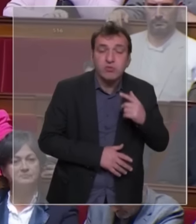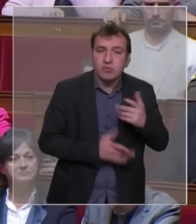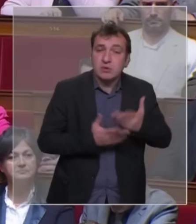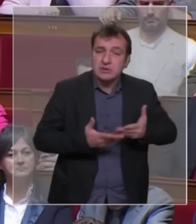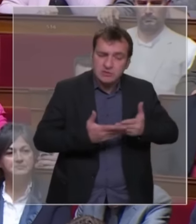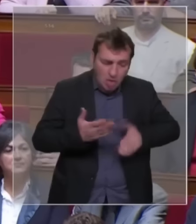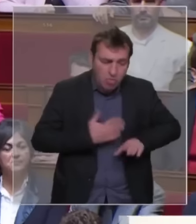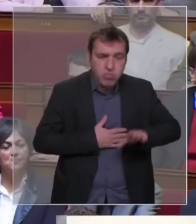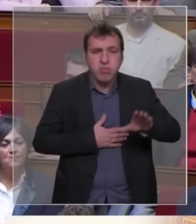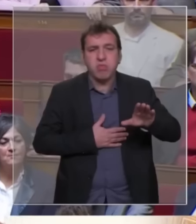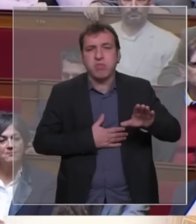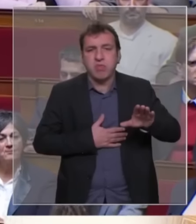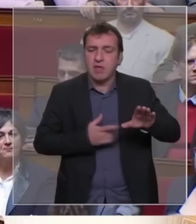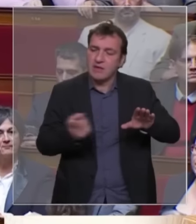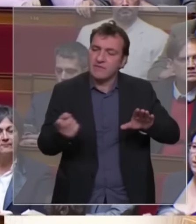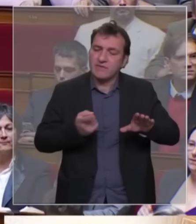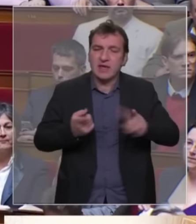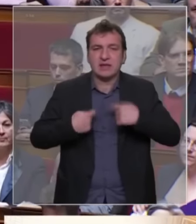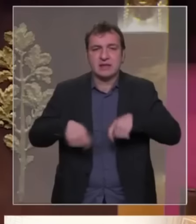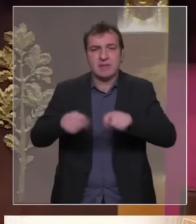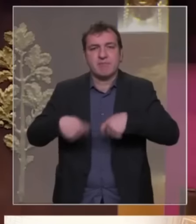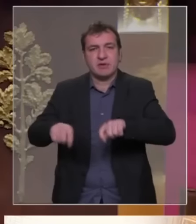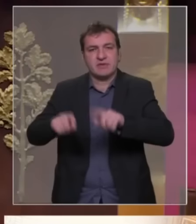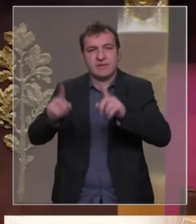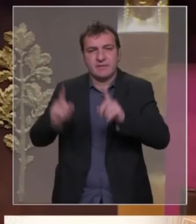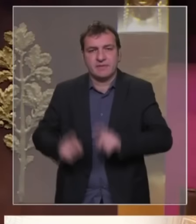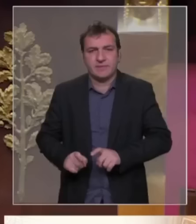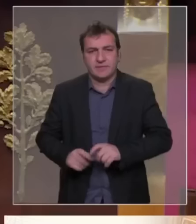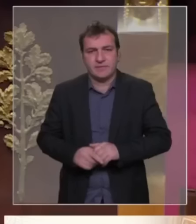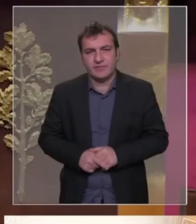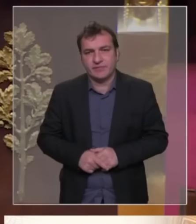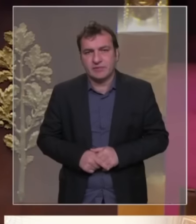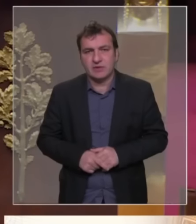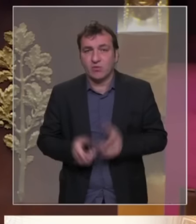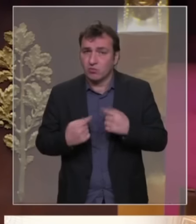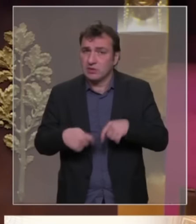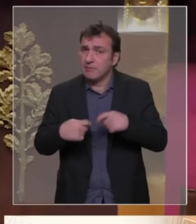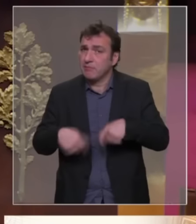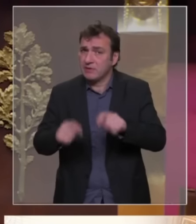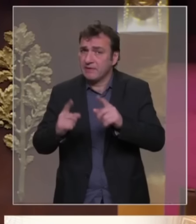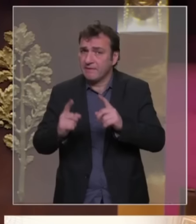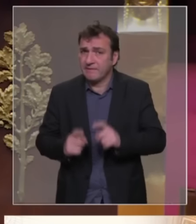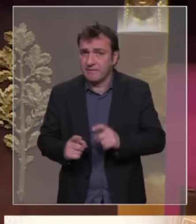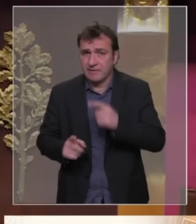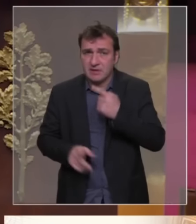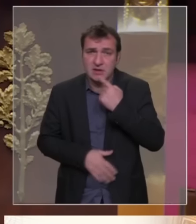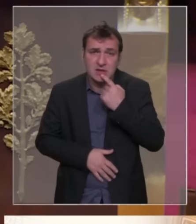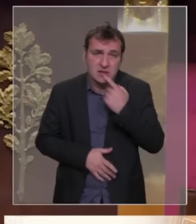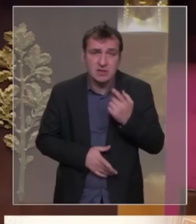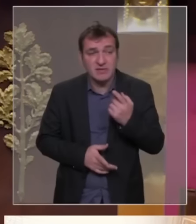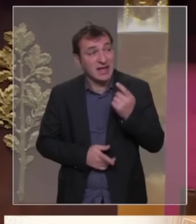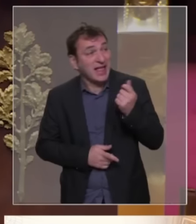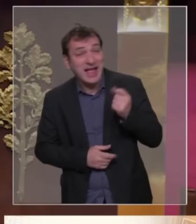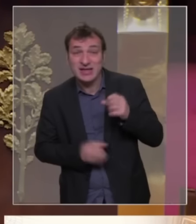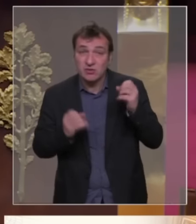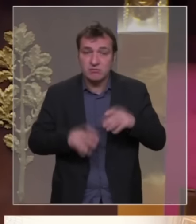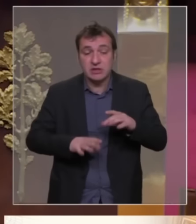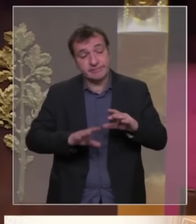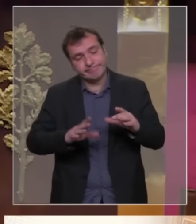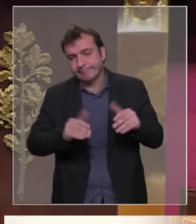donc de la réduction des dépenses. Réduire les dépenses, c'est renoncer à l'argent magique,